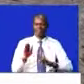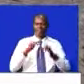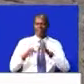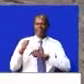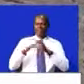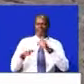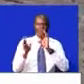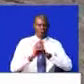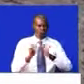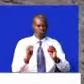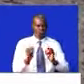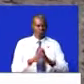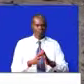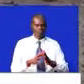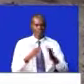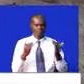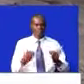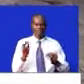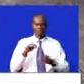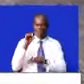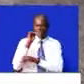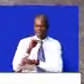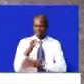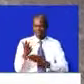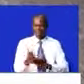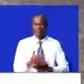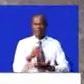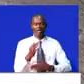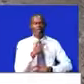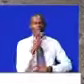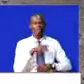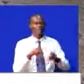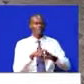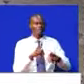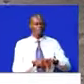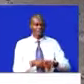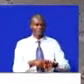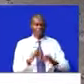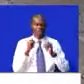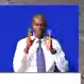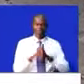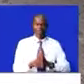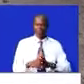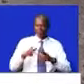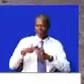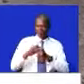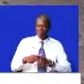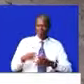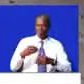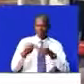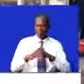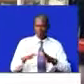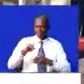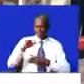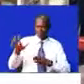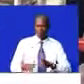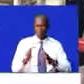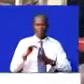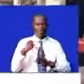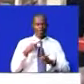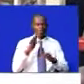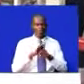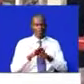donjo. Koro wadwaro ni mondo joma nyalo losonwa chiro obi mondo olosnwa chiro. Chiro timo